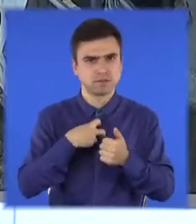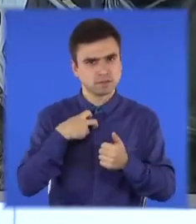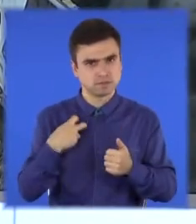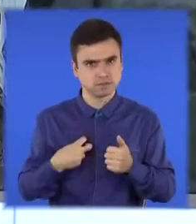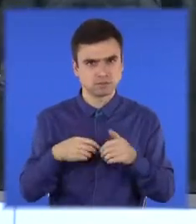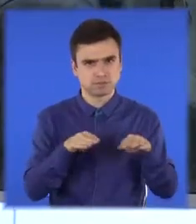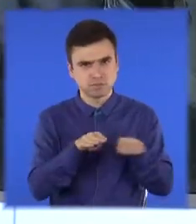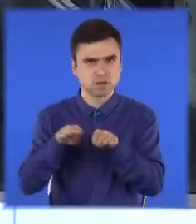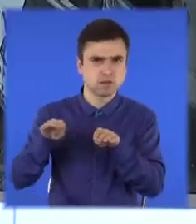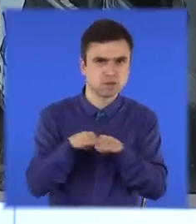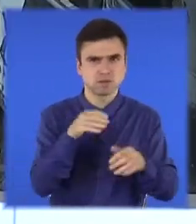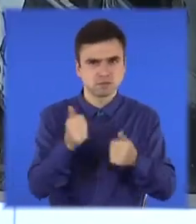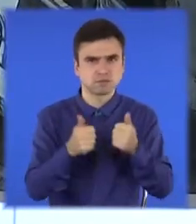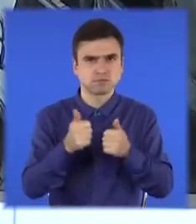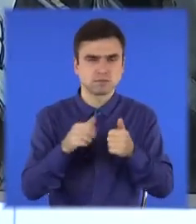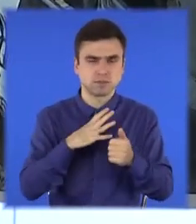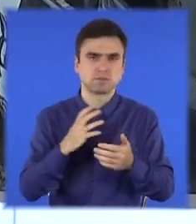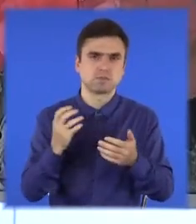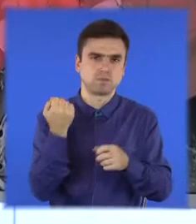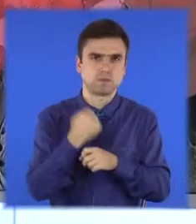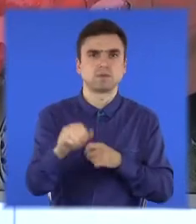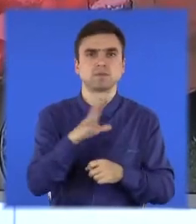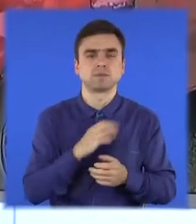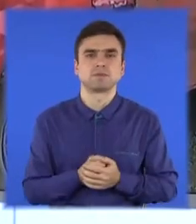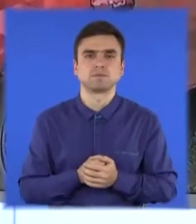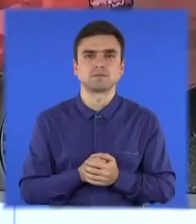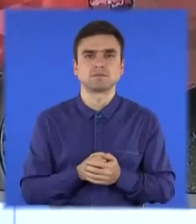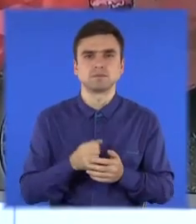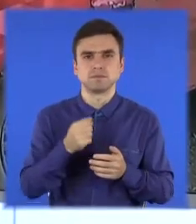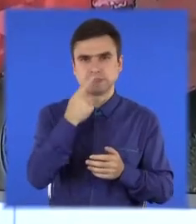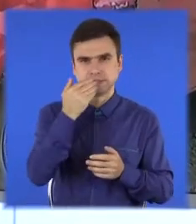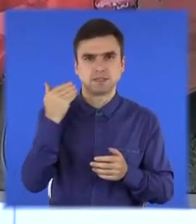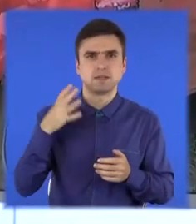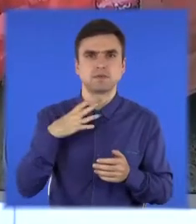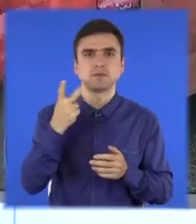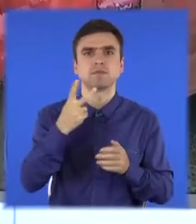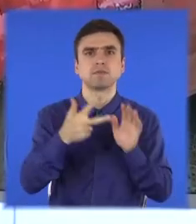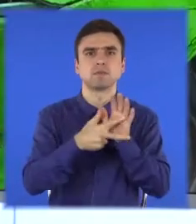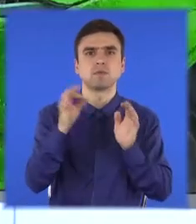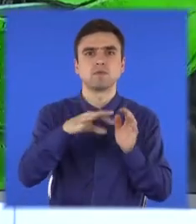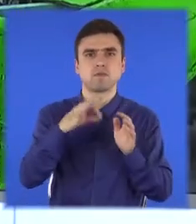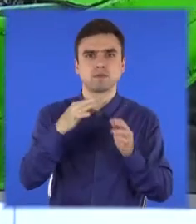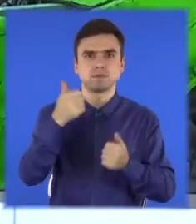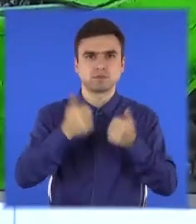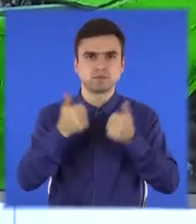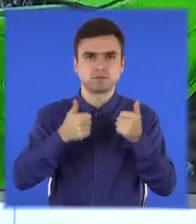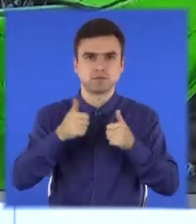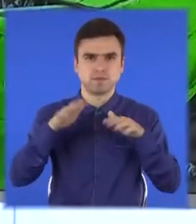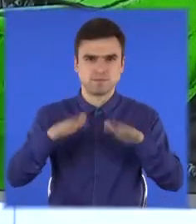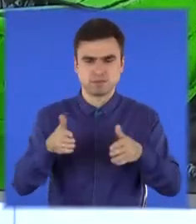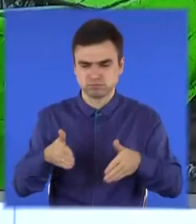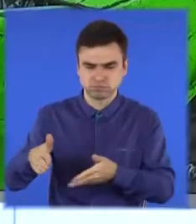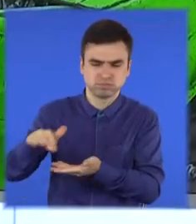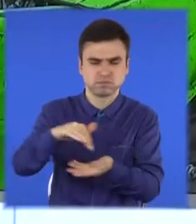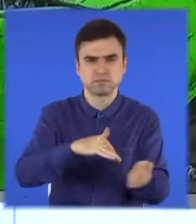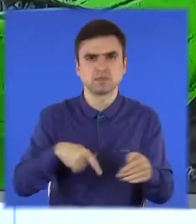«Кривбас Екстрим» пройшов фінальний етап перегонів на виживання. Автокрос відбувся 28 жовтня. Цього разу на трасу